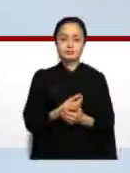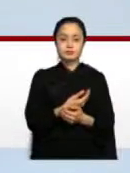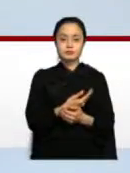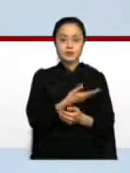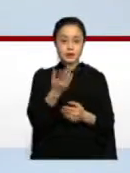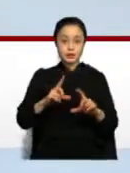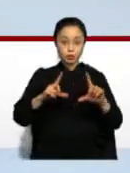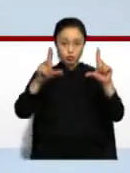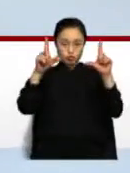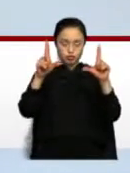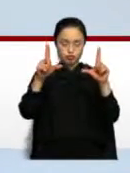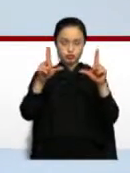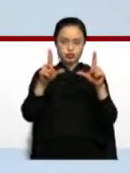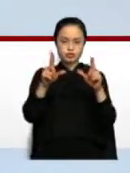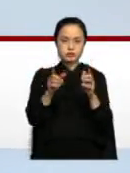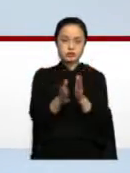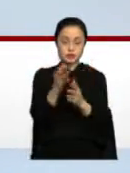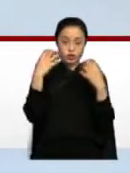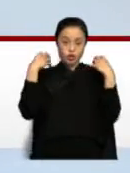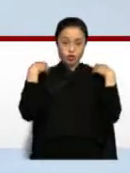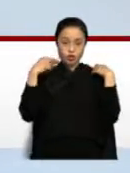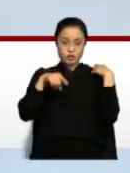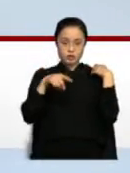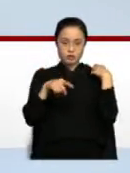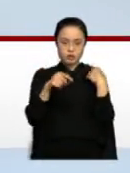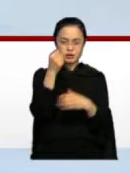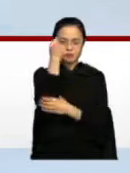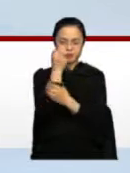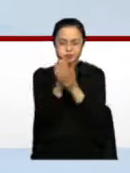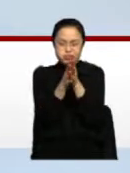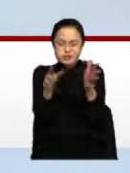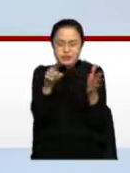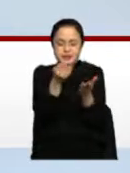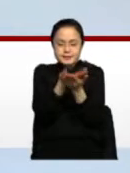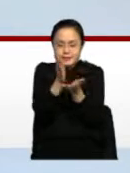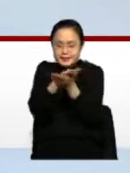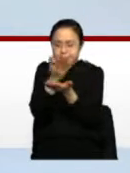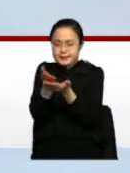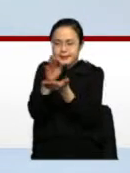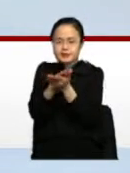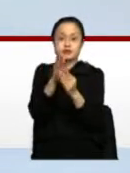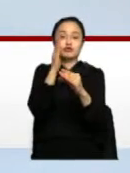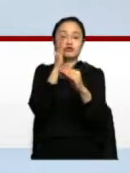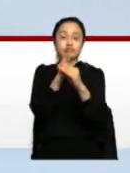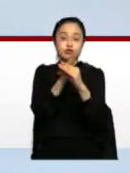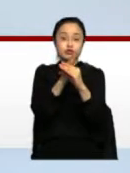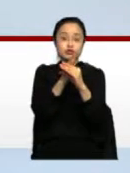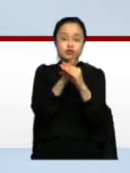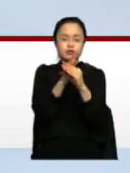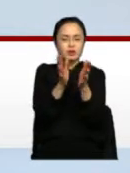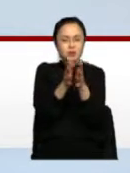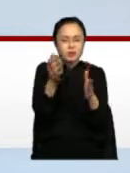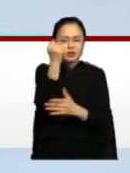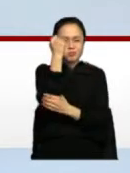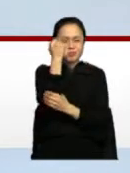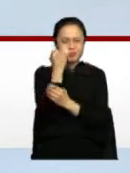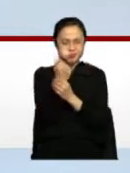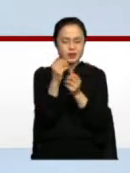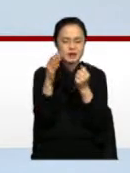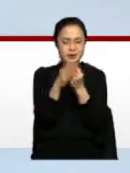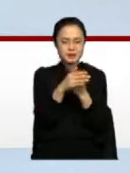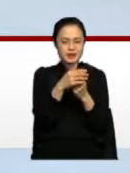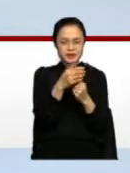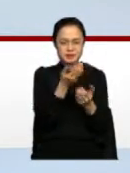강동구청에서는 노후된 시설을 개선하는 리모델링 공사가 한창 진행 중입니다. 워낙 오래되다 보니 대규모 공사가 이루어지고